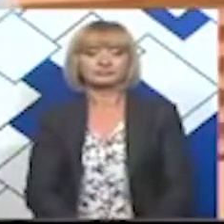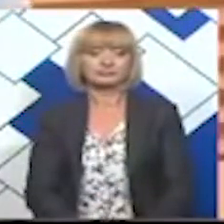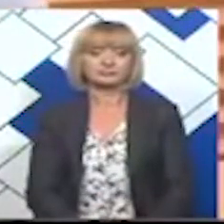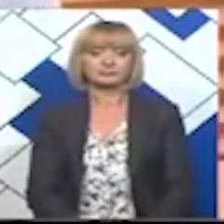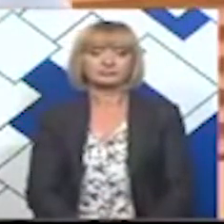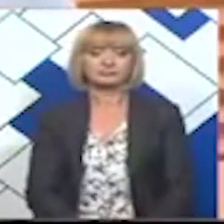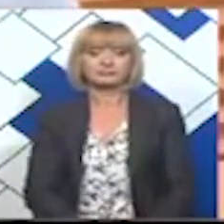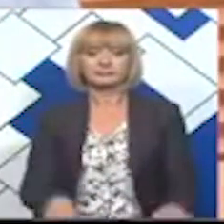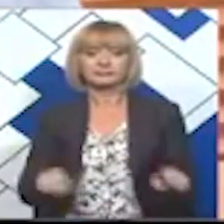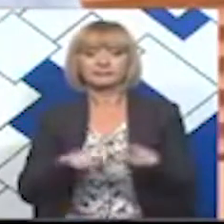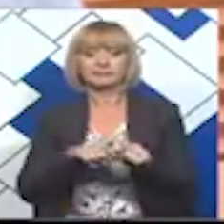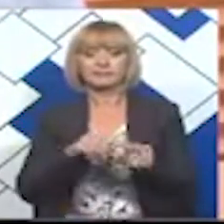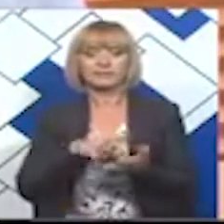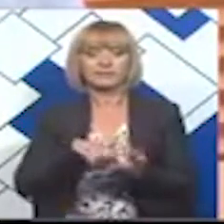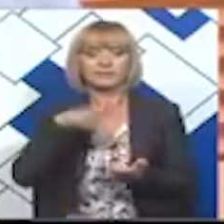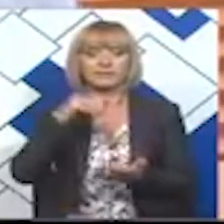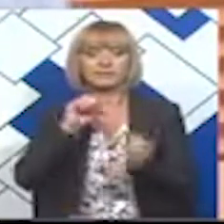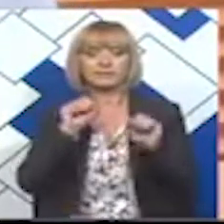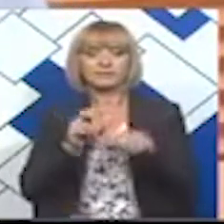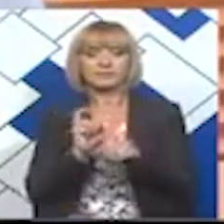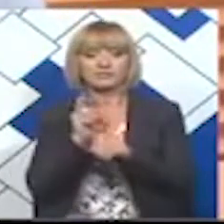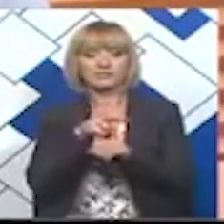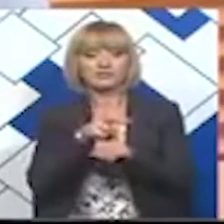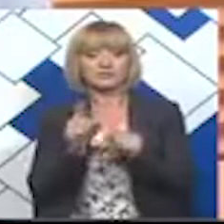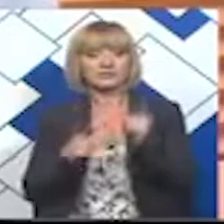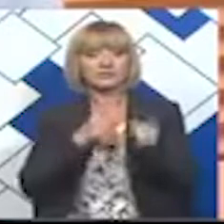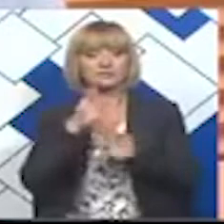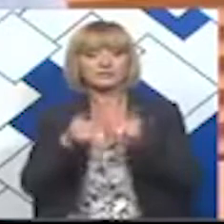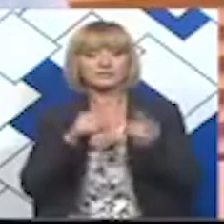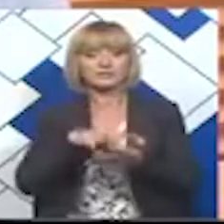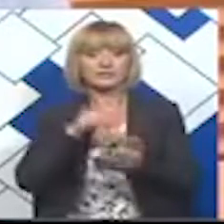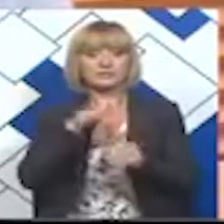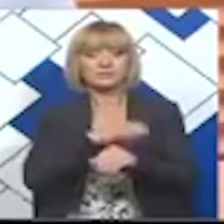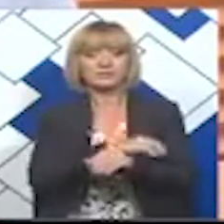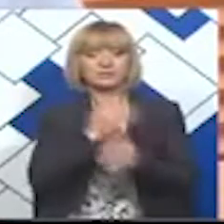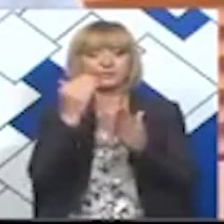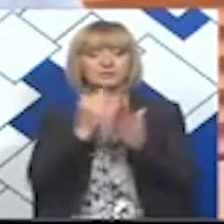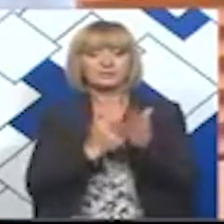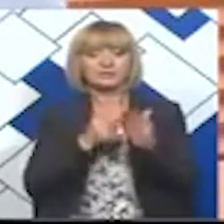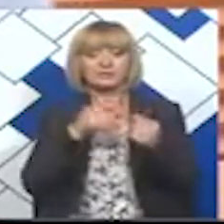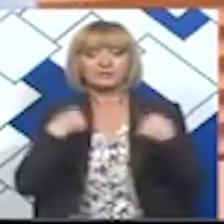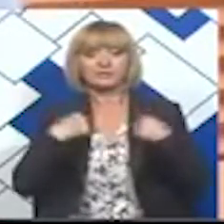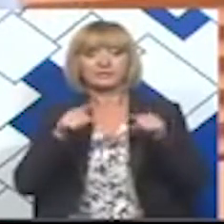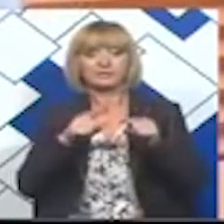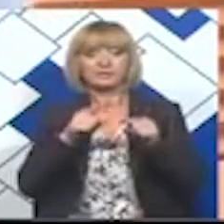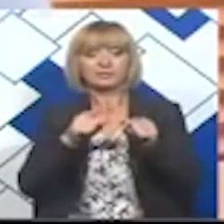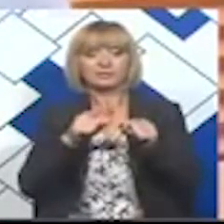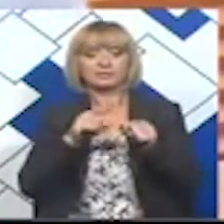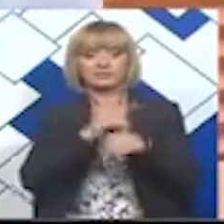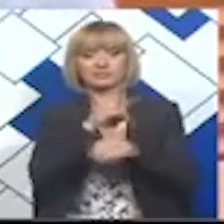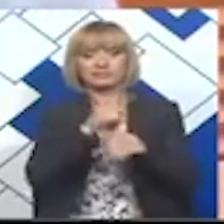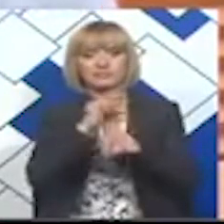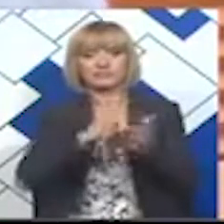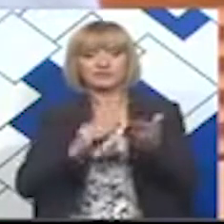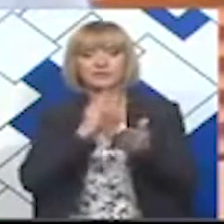არც ასეთი ადამიანი გირჩი, რომელსაც შეუძლია მივიდეს და ჩაასწოროს გირჩის პარტიული სია და თვითონ რაღაც ხელოვნურად ჩაწეროს იქ გინდა